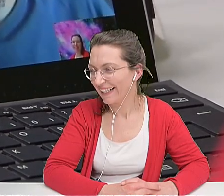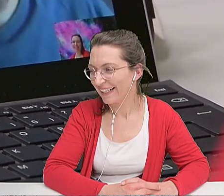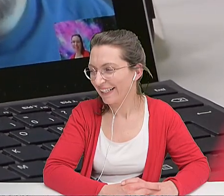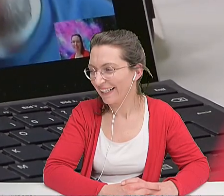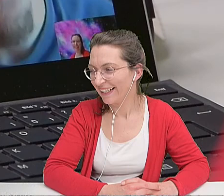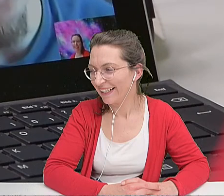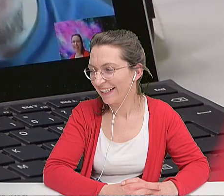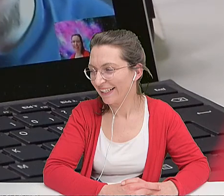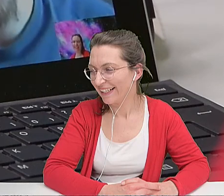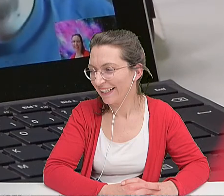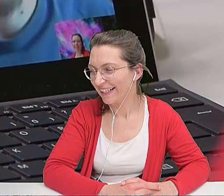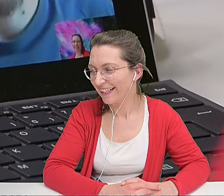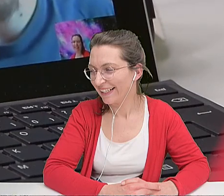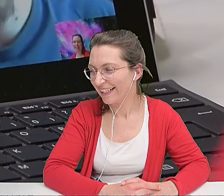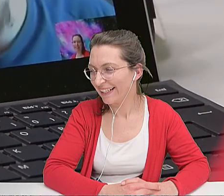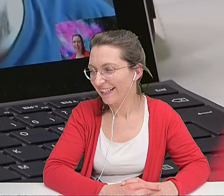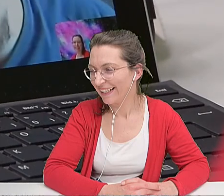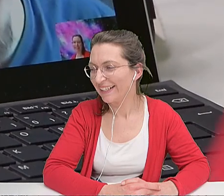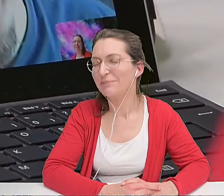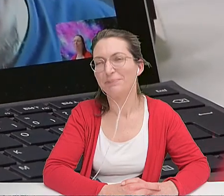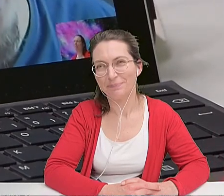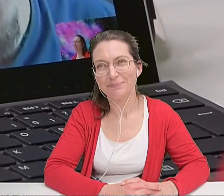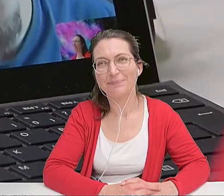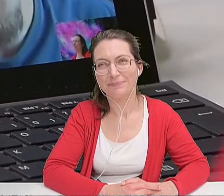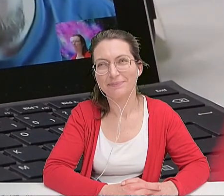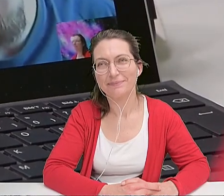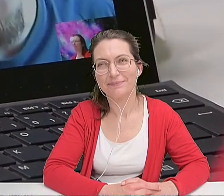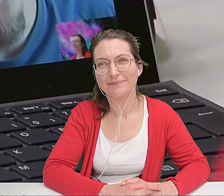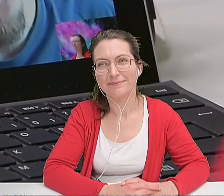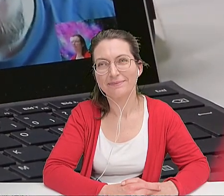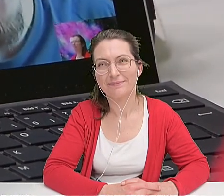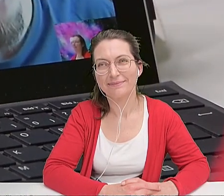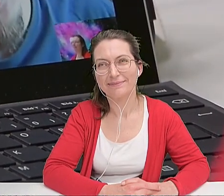so viel über Informatik lernt wie in diesen Wettbewerben.